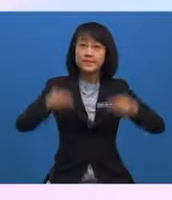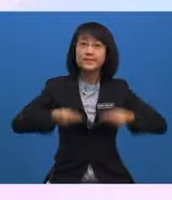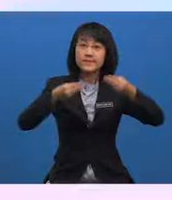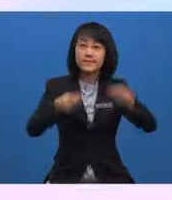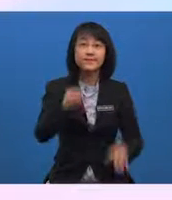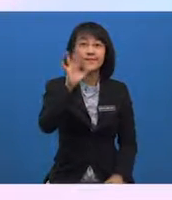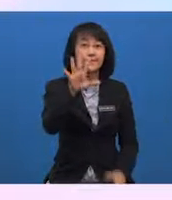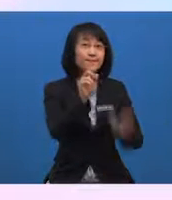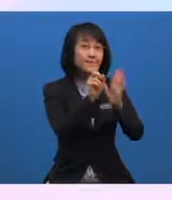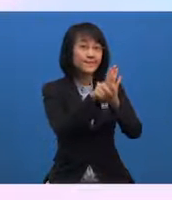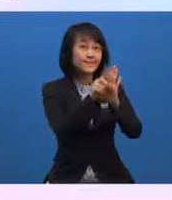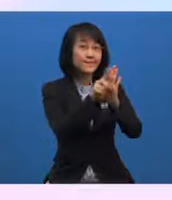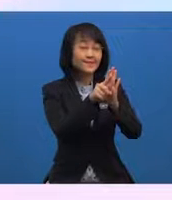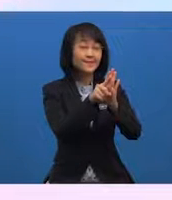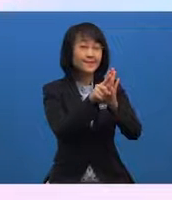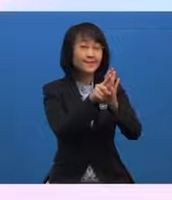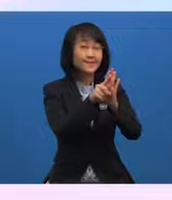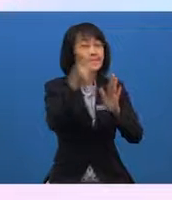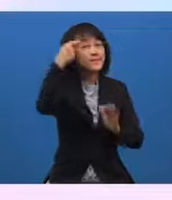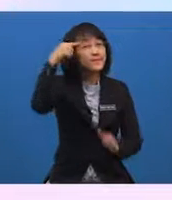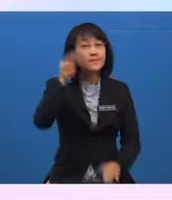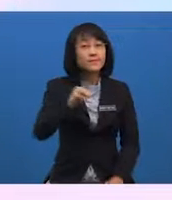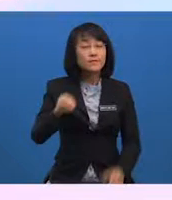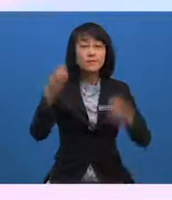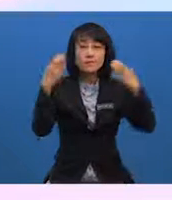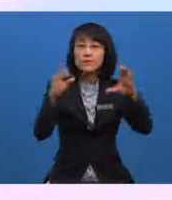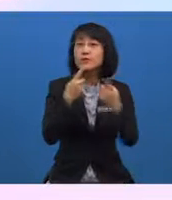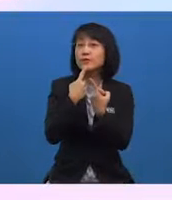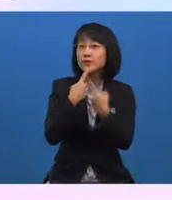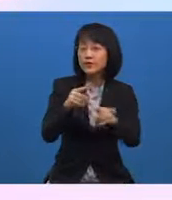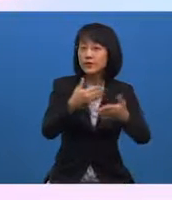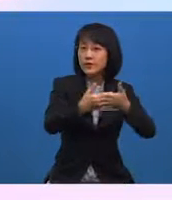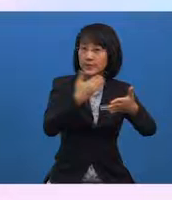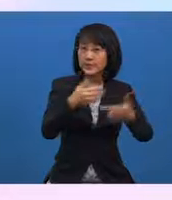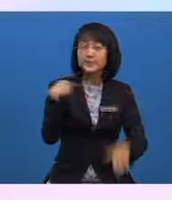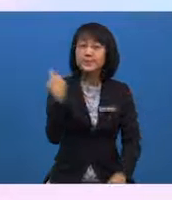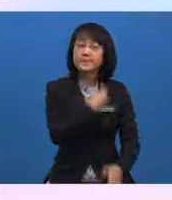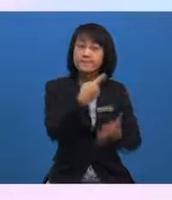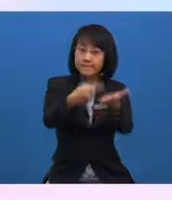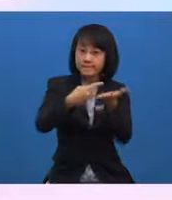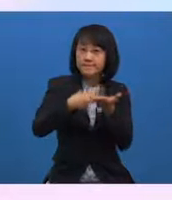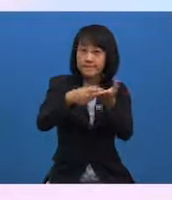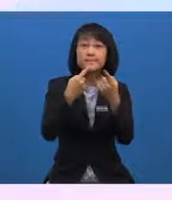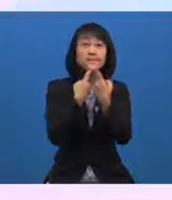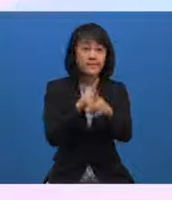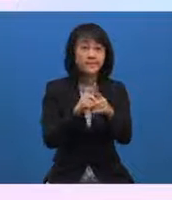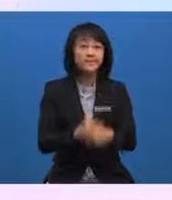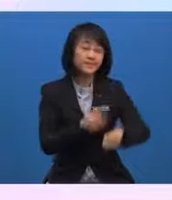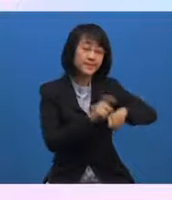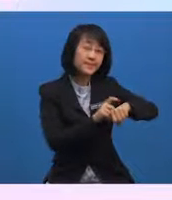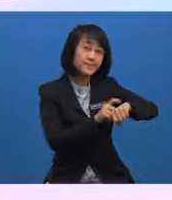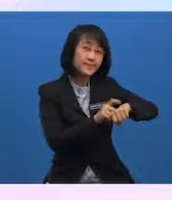5 saat untuk murid-murid cuba menjawab sebelum kita bincangkan jawapannya.